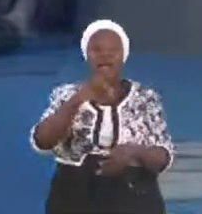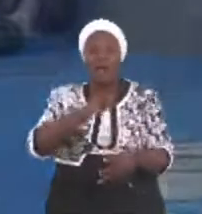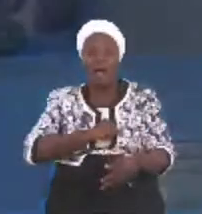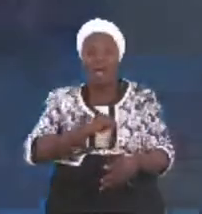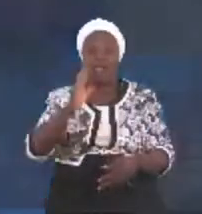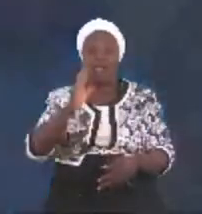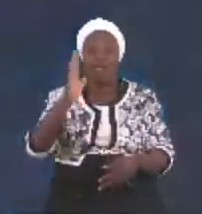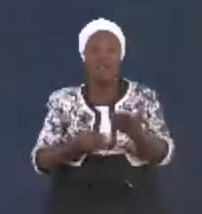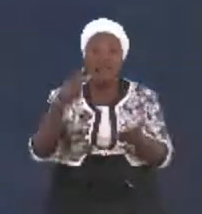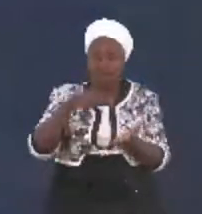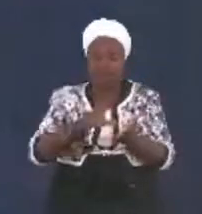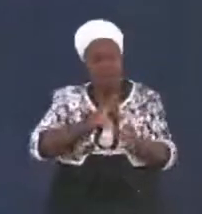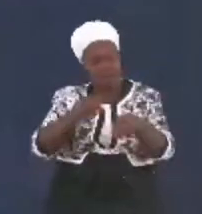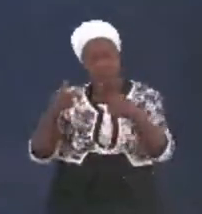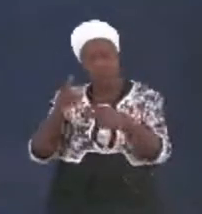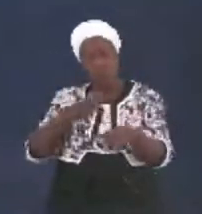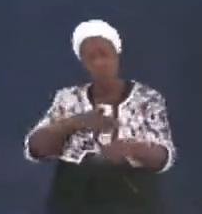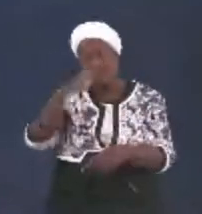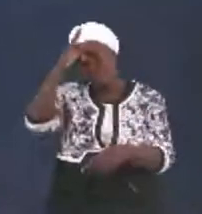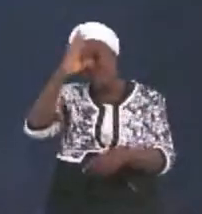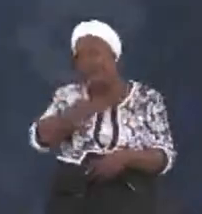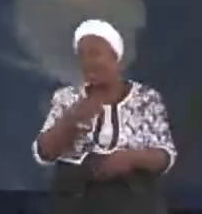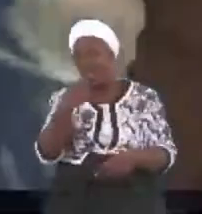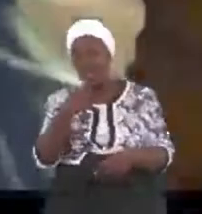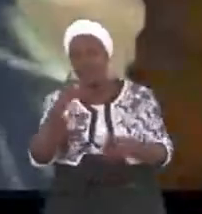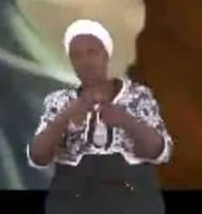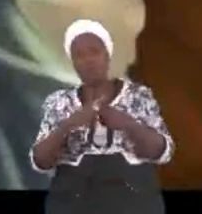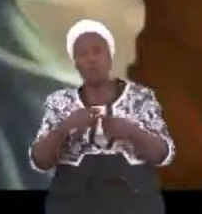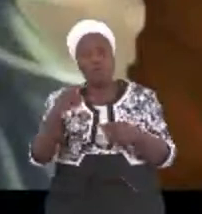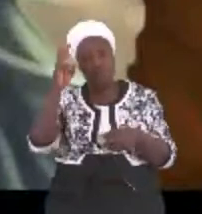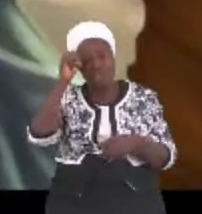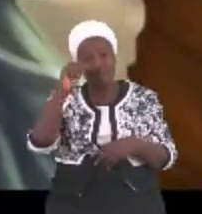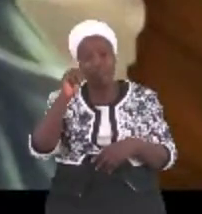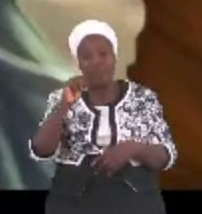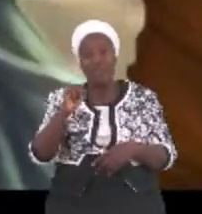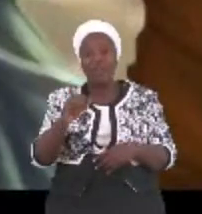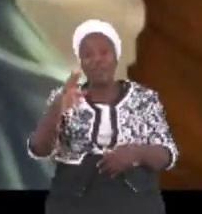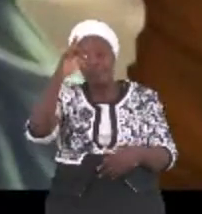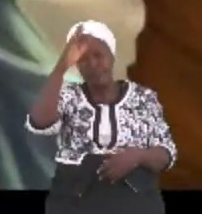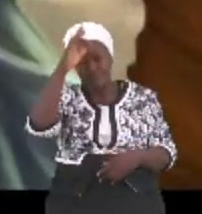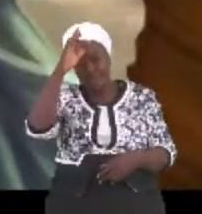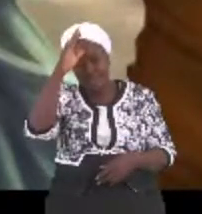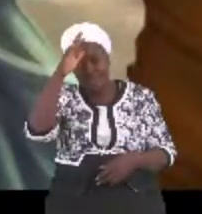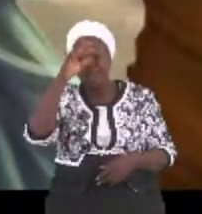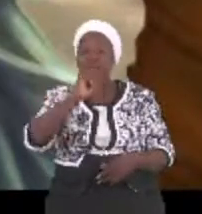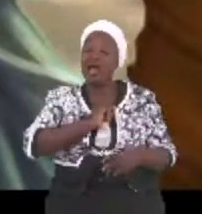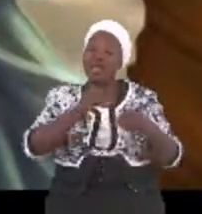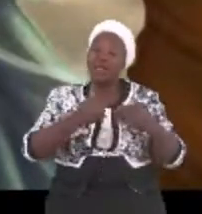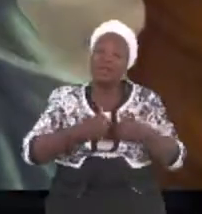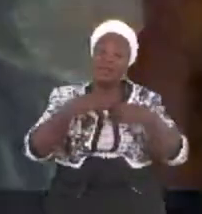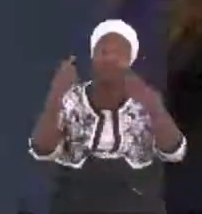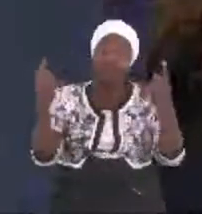je me lèverai, et j'irai vers mon père, et je lui dirai, mon père, père, j'ai